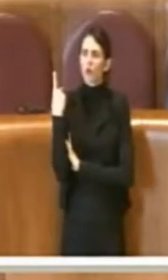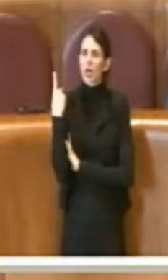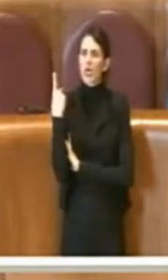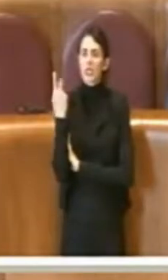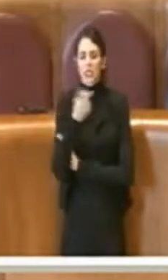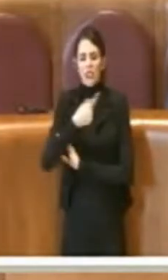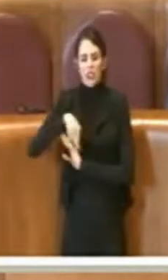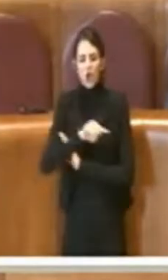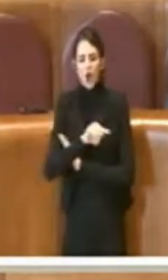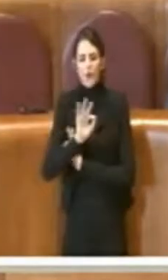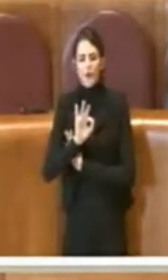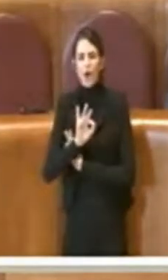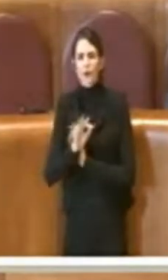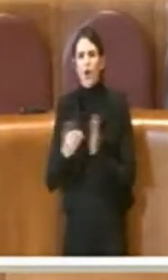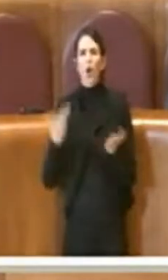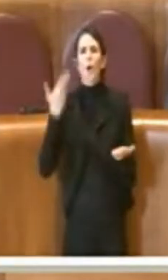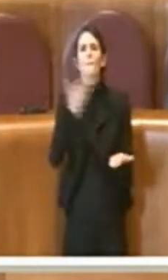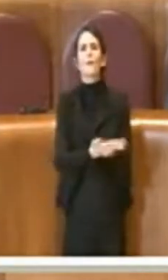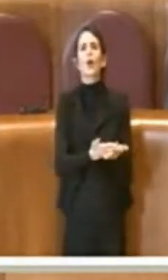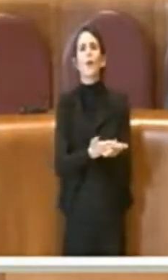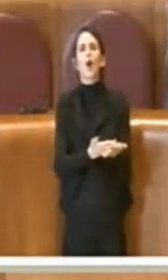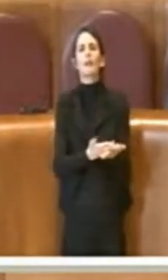una mozione che chiedeva più o meno la stessa cosa,